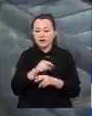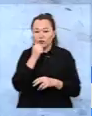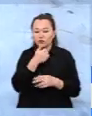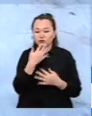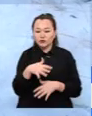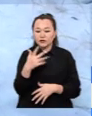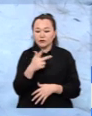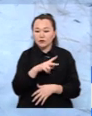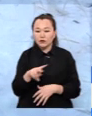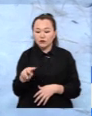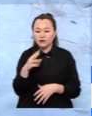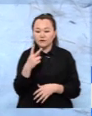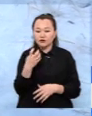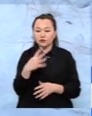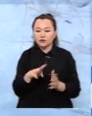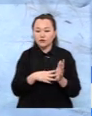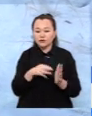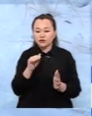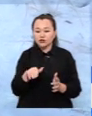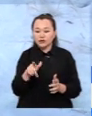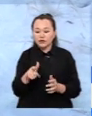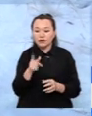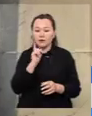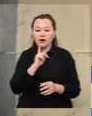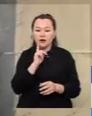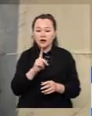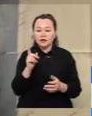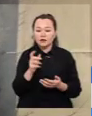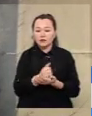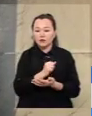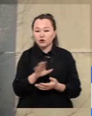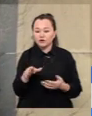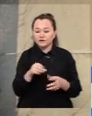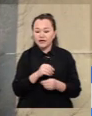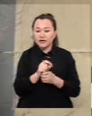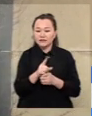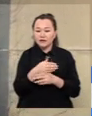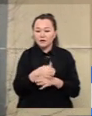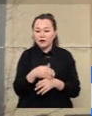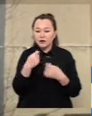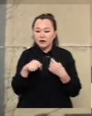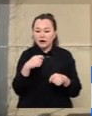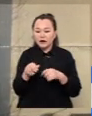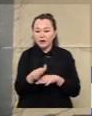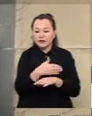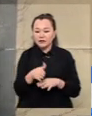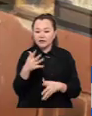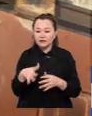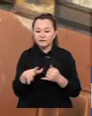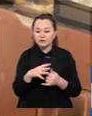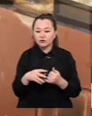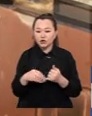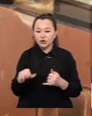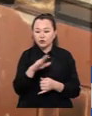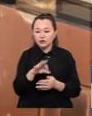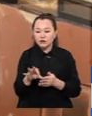уже 3 миллиона 248 тысяч тенге. И пока не удастся распродать все 11 объектов по отдельности или же всю территорию